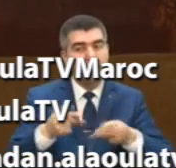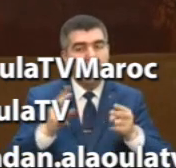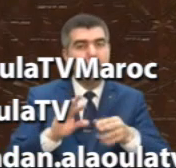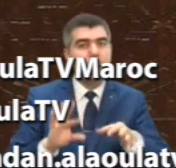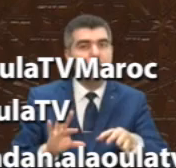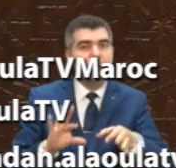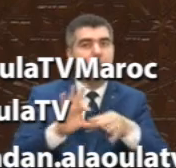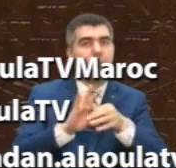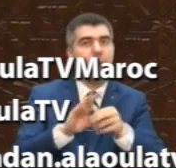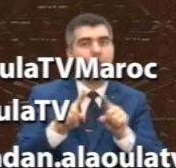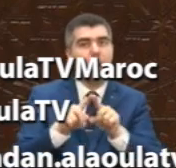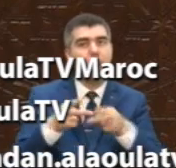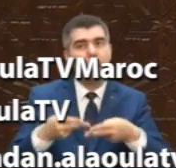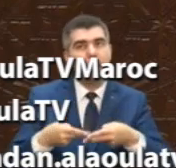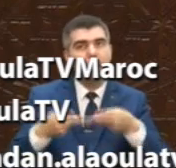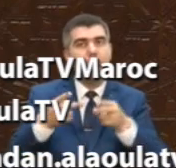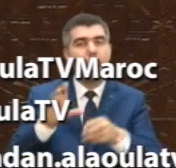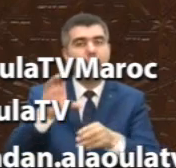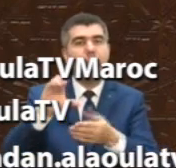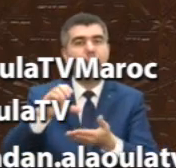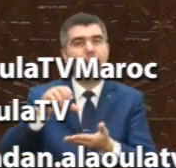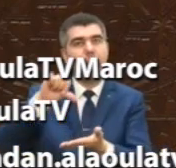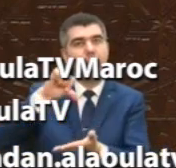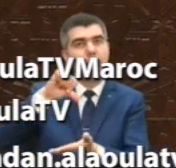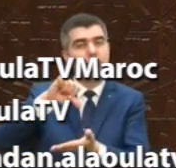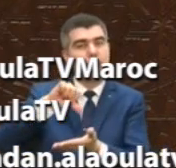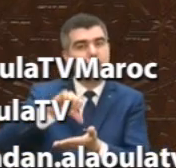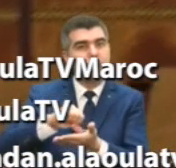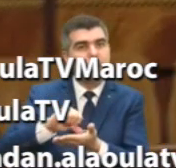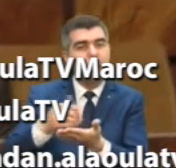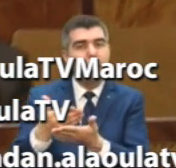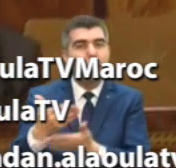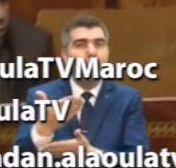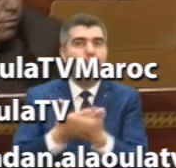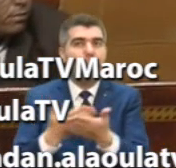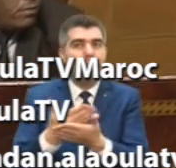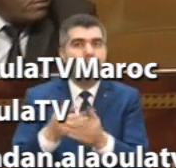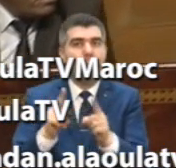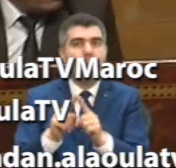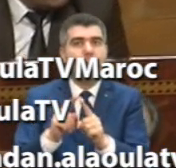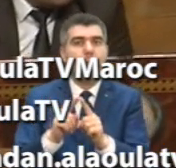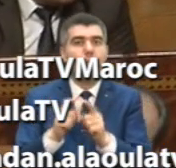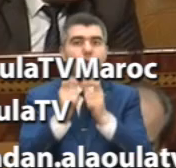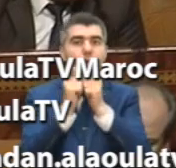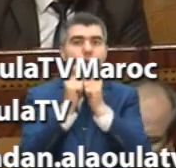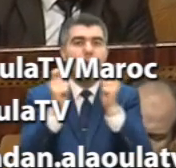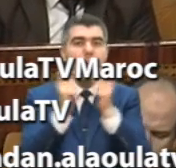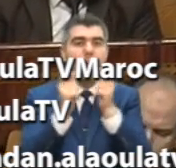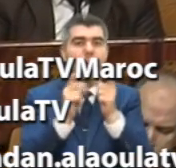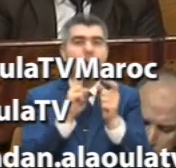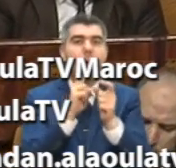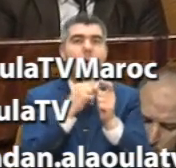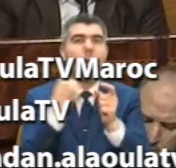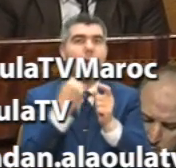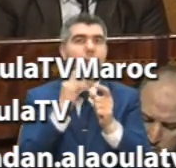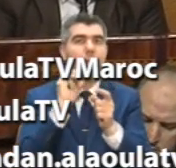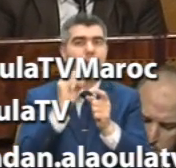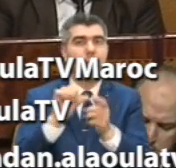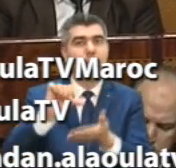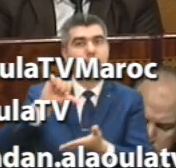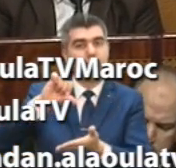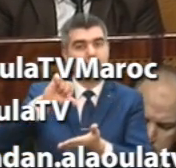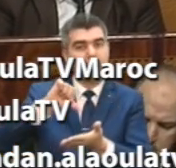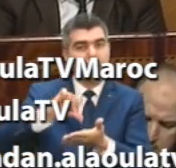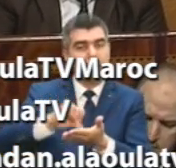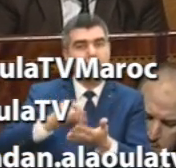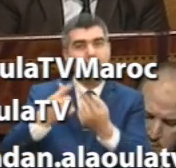سكنية بالضاربة الكبرى، تكلف بإنجاز بعدها مؤسسة العمران ومنها البرامج المخصصة لإقليم النواصر التي